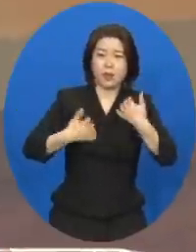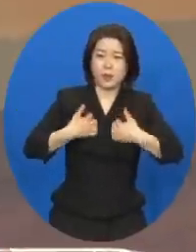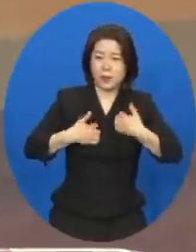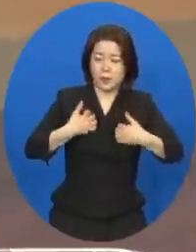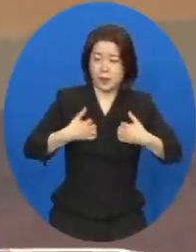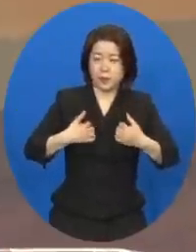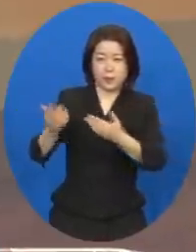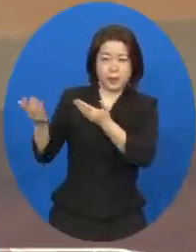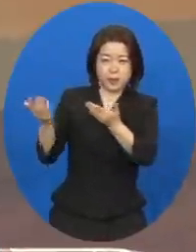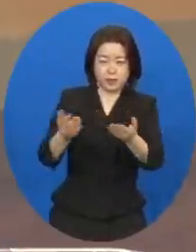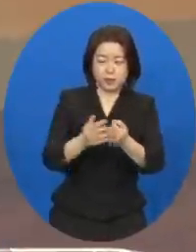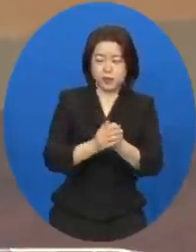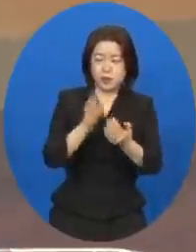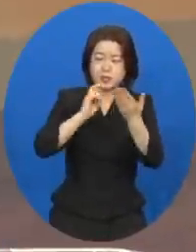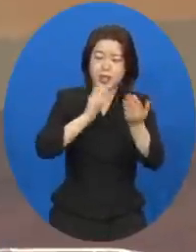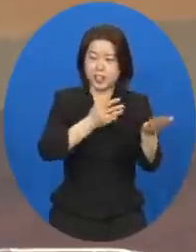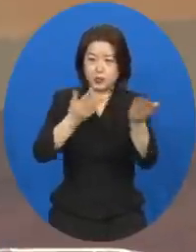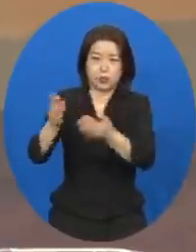또 찬양을 했던 거예요.